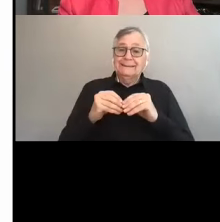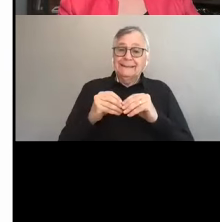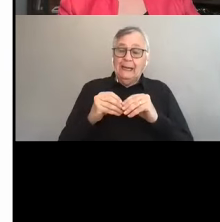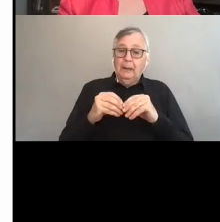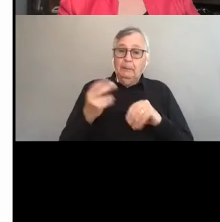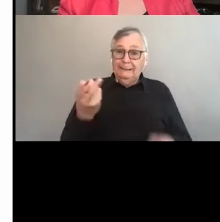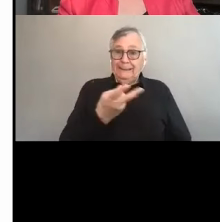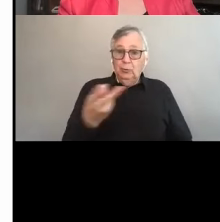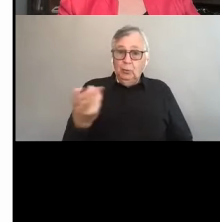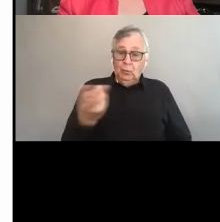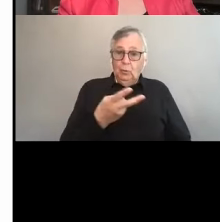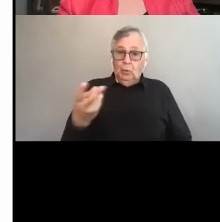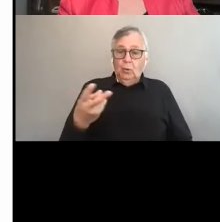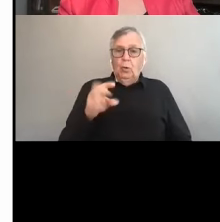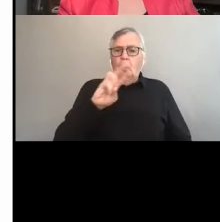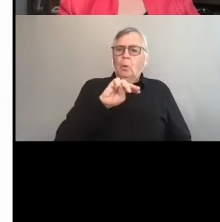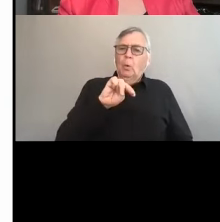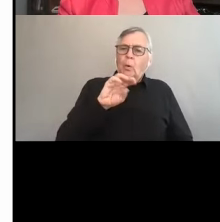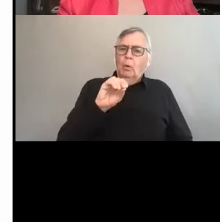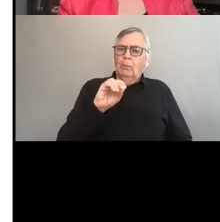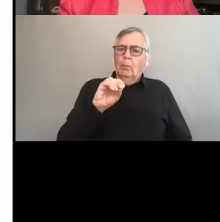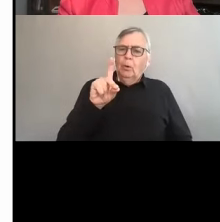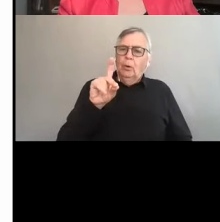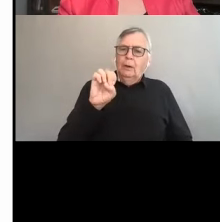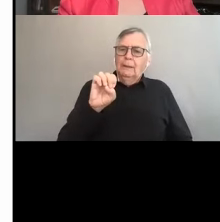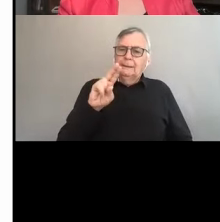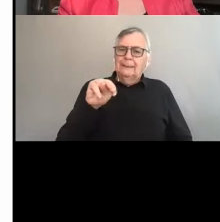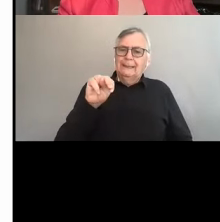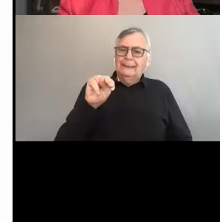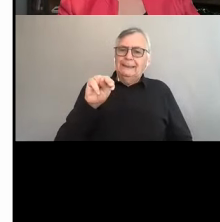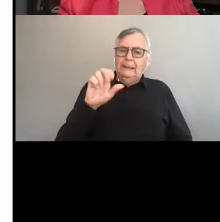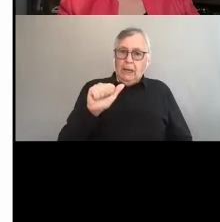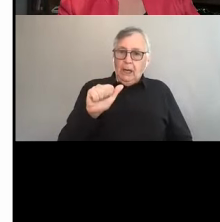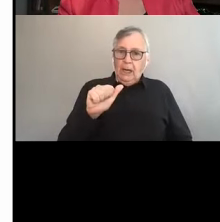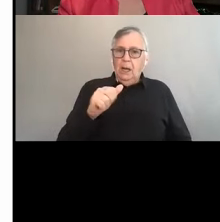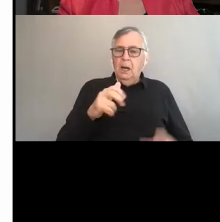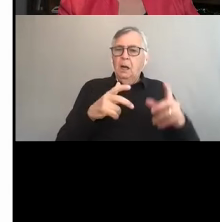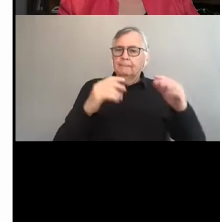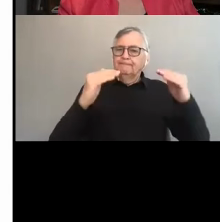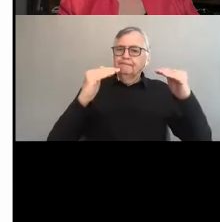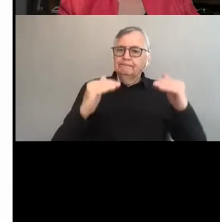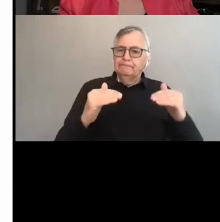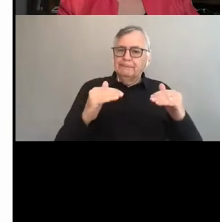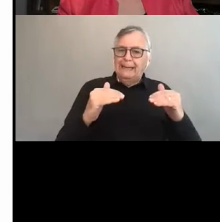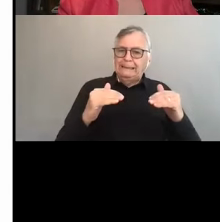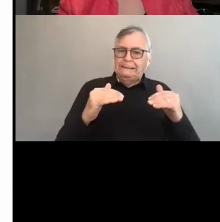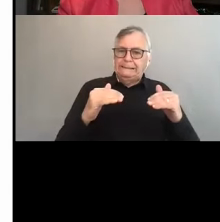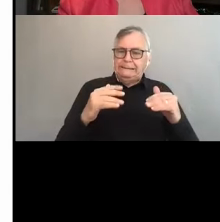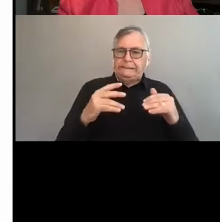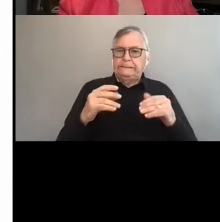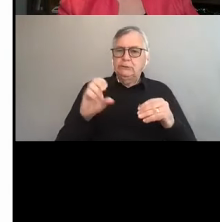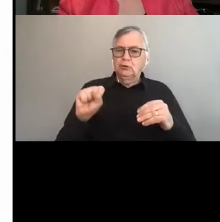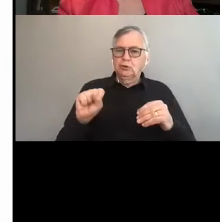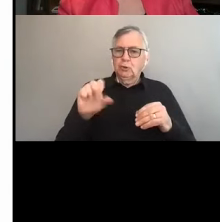deux, Moderna, on voit que l'activité de neutralisation est abaissée par rapport au variant sud-africain